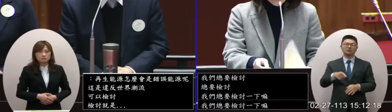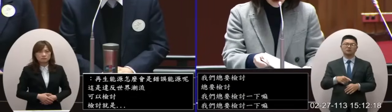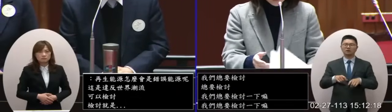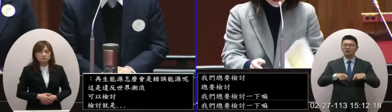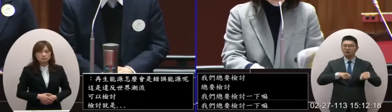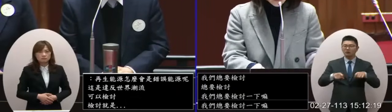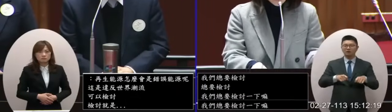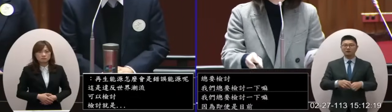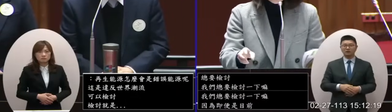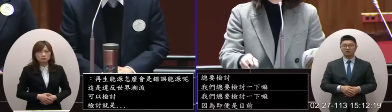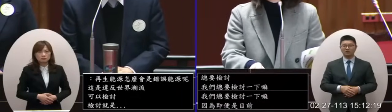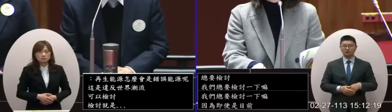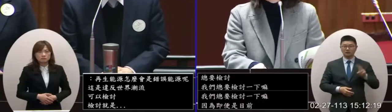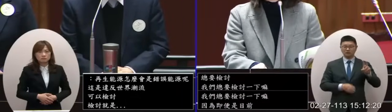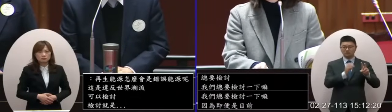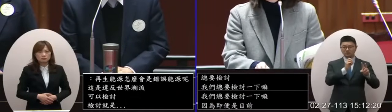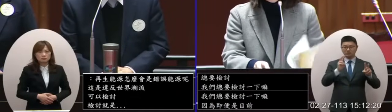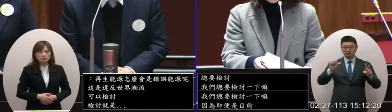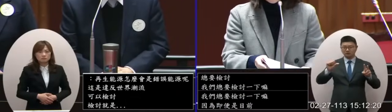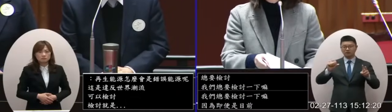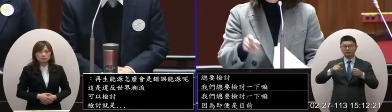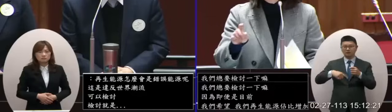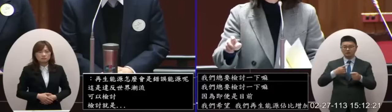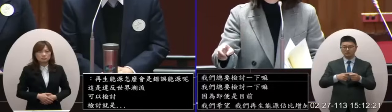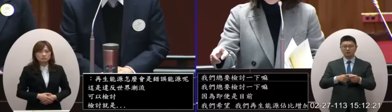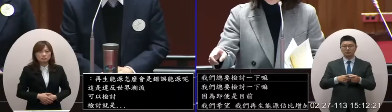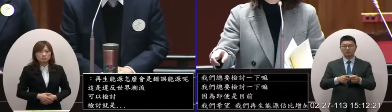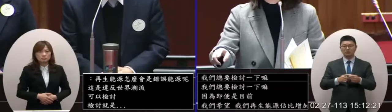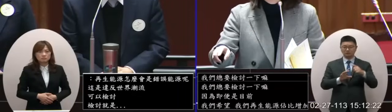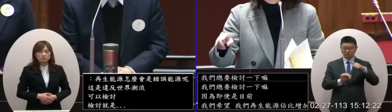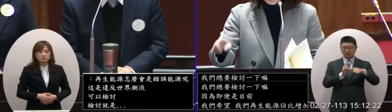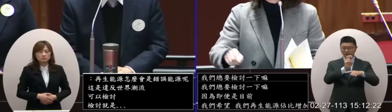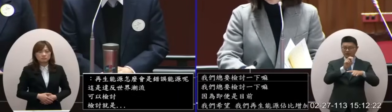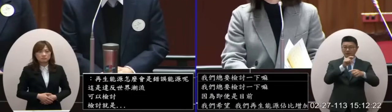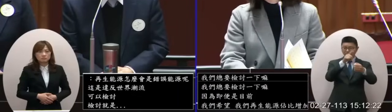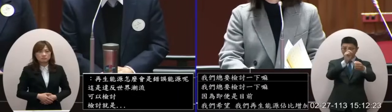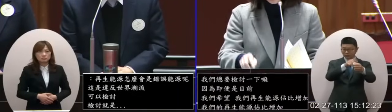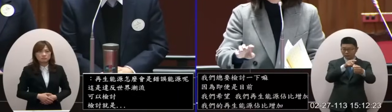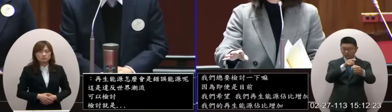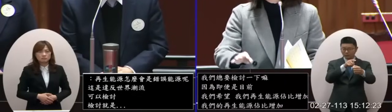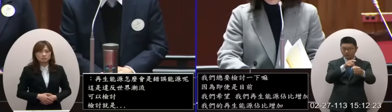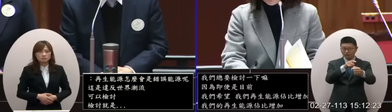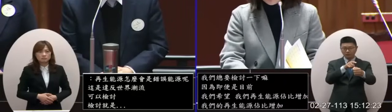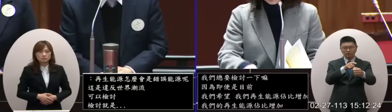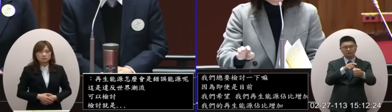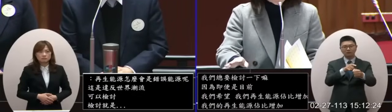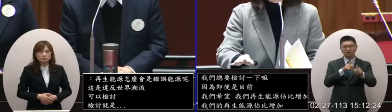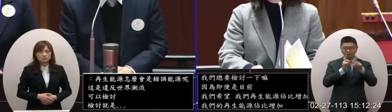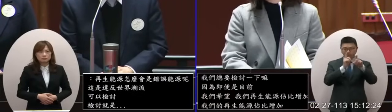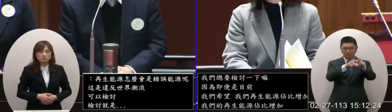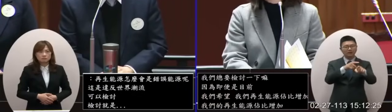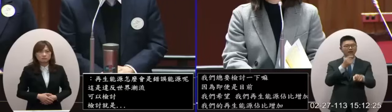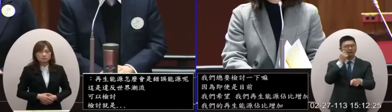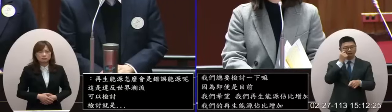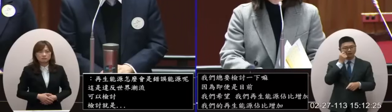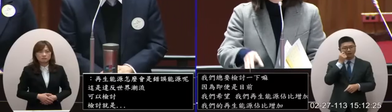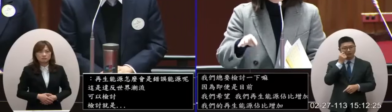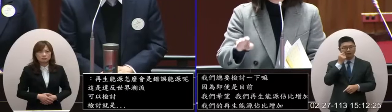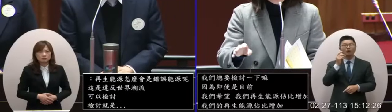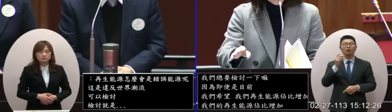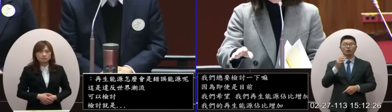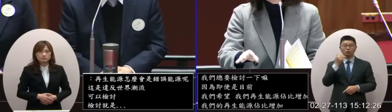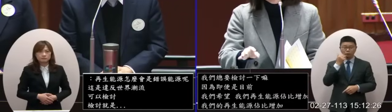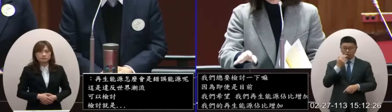达到你们2025年想要的20%的那个目标是远远不可能，除非技术进步。